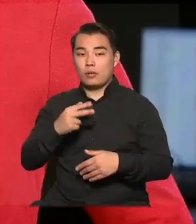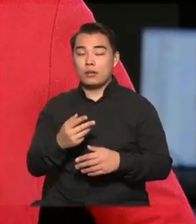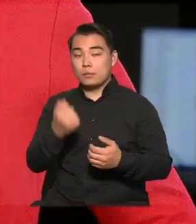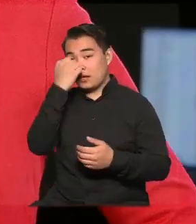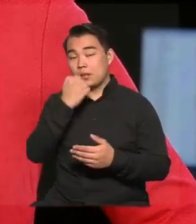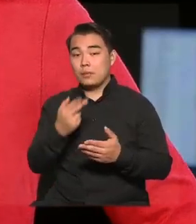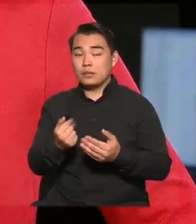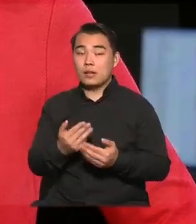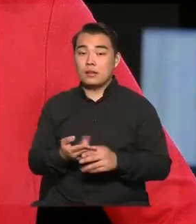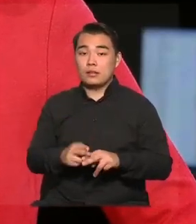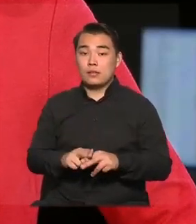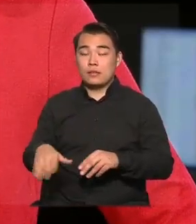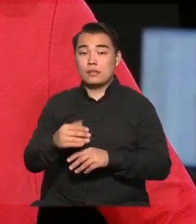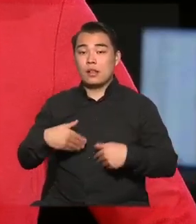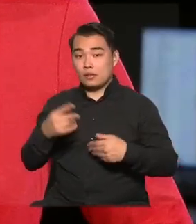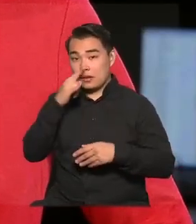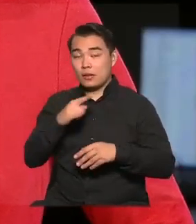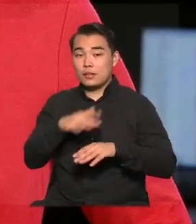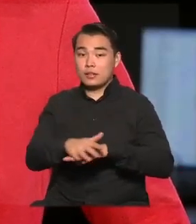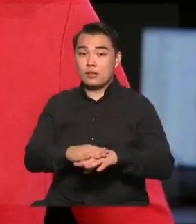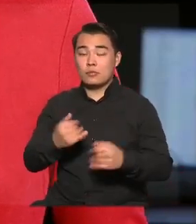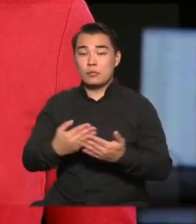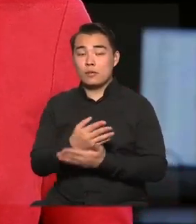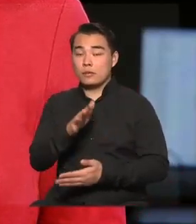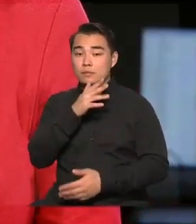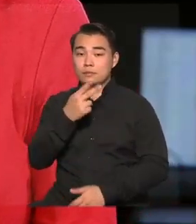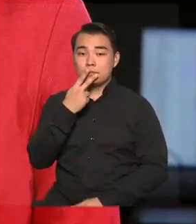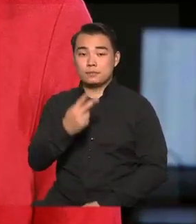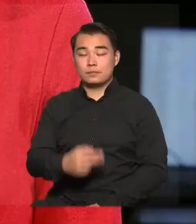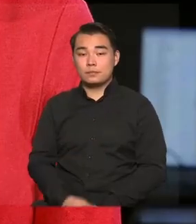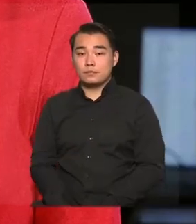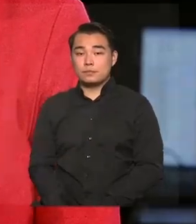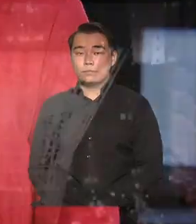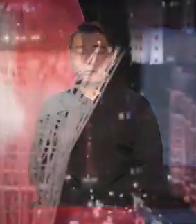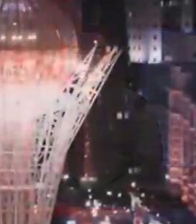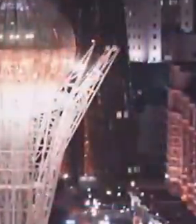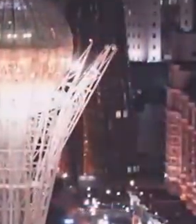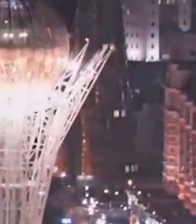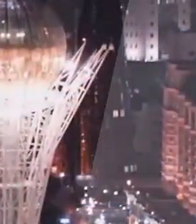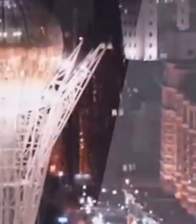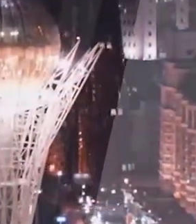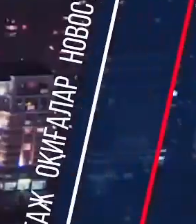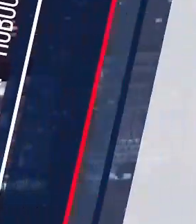Көп рахмет, Айгүл. Қайырлы кеш, құрметті көрермен. Эфирде жаңа уақыт, студияда Айгүл Әбілқалиева.